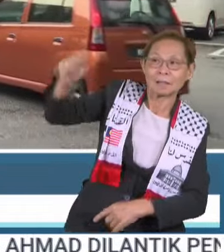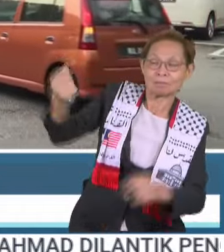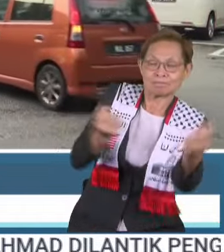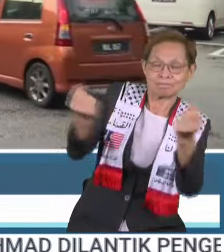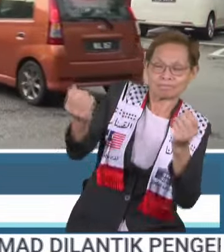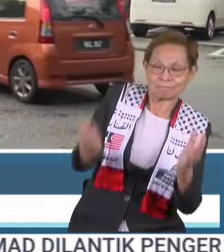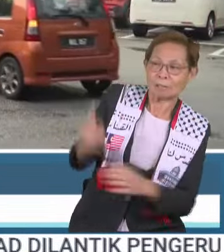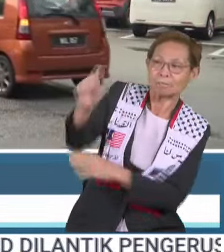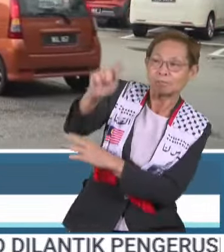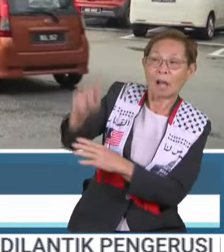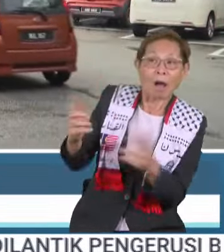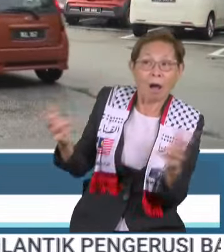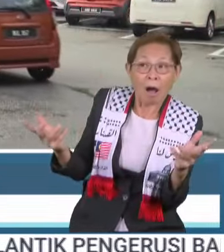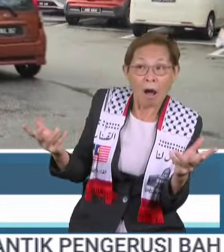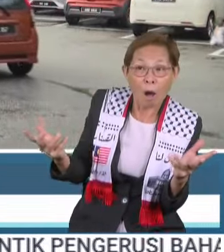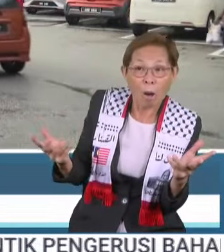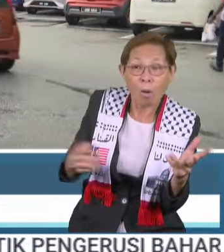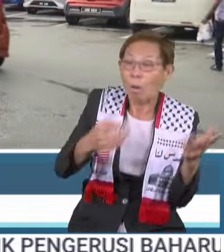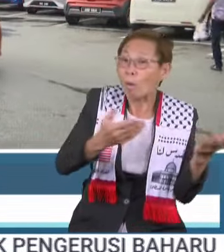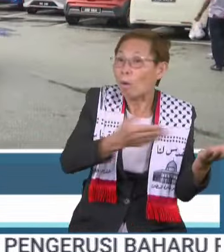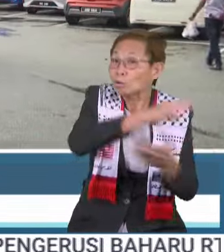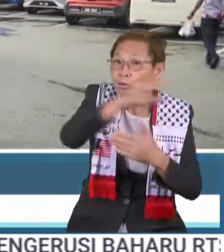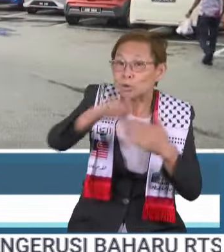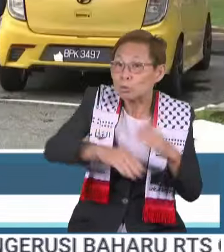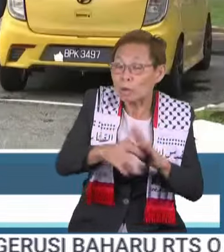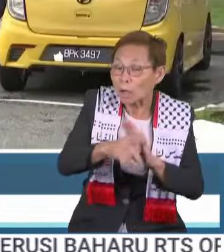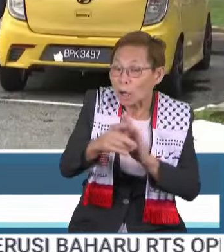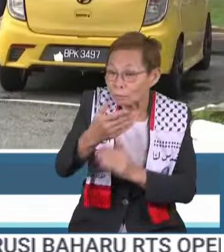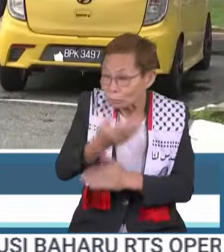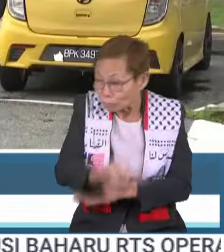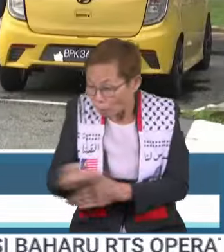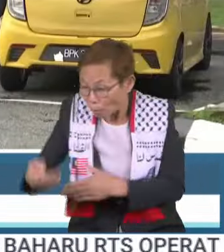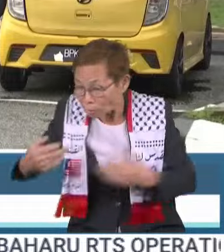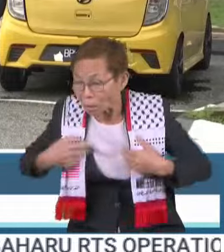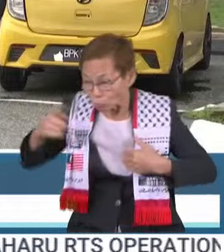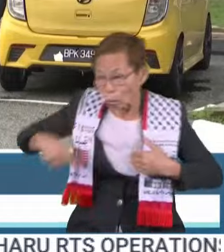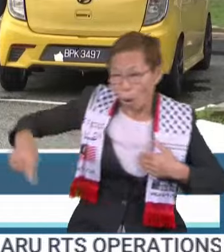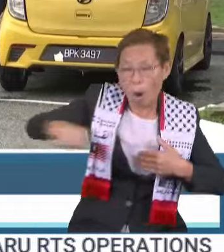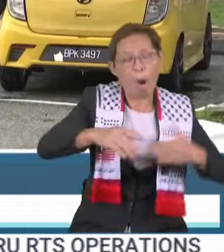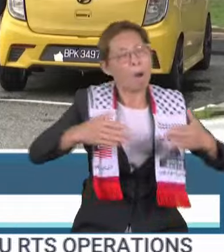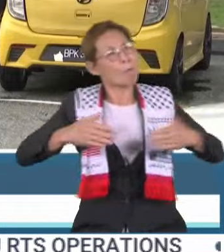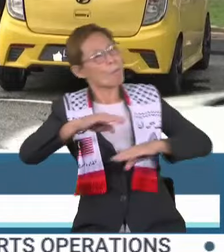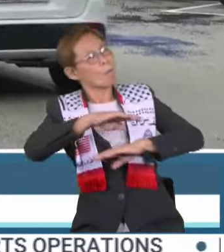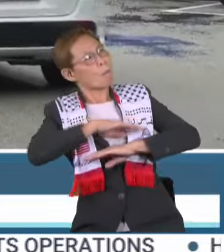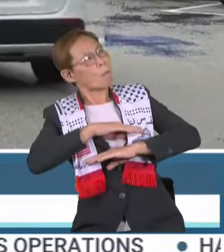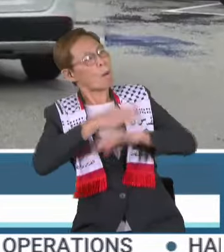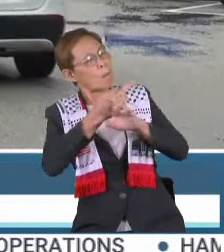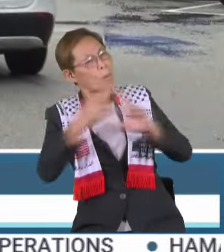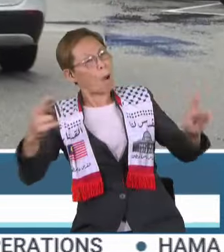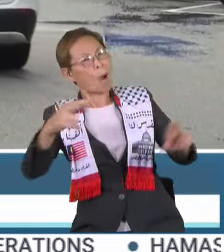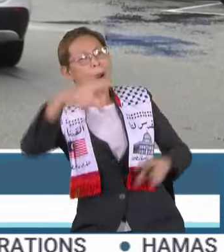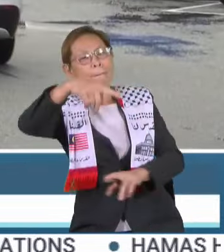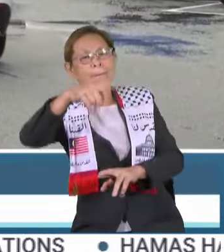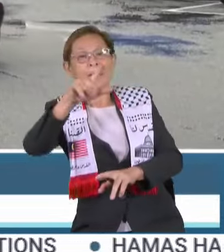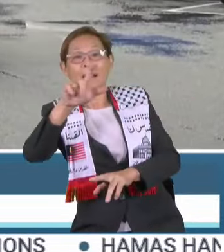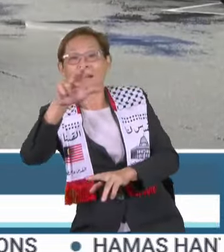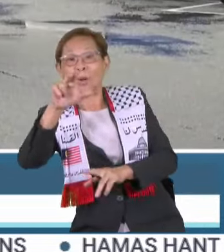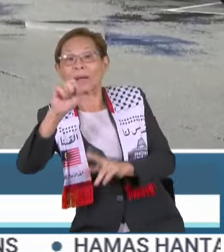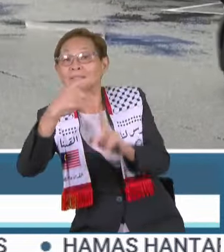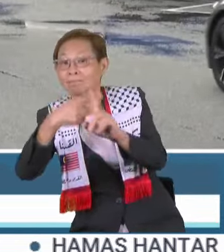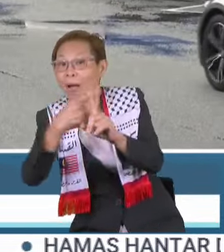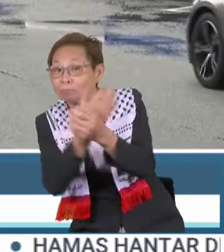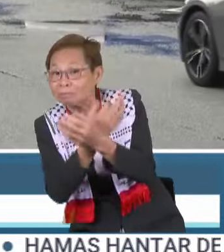pengguna mengenai keadaan fasiliti di sini dan mereka amat berpuas hati dengan fasiliti yang disediakan oleh pihak PLUS. Dan